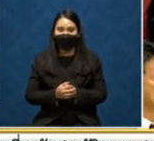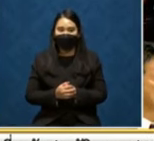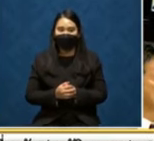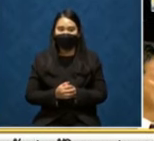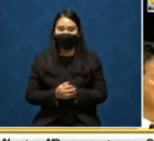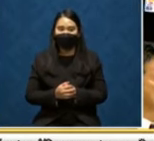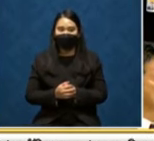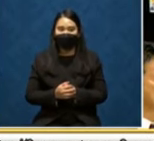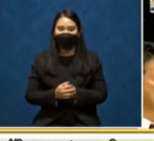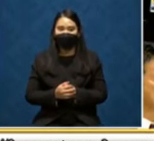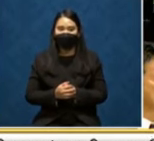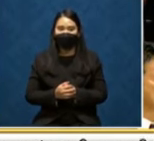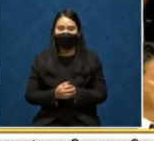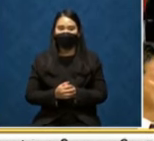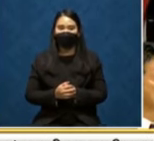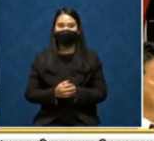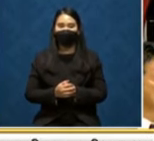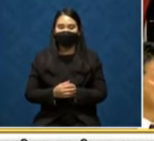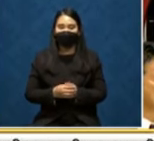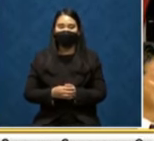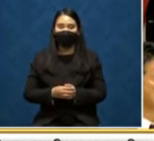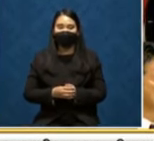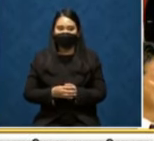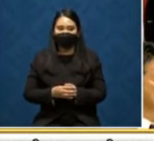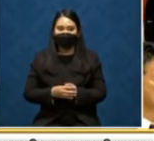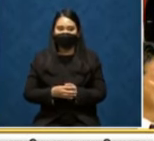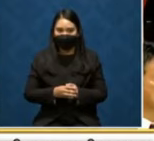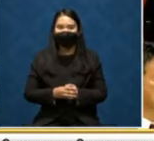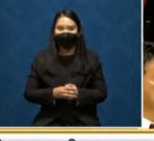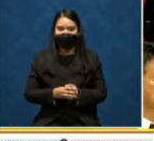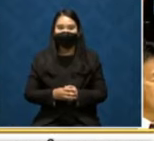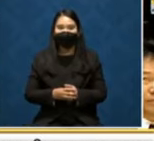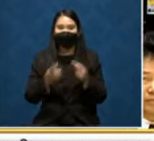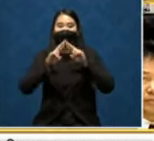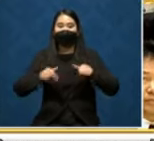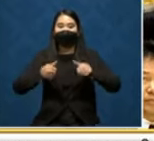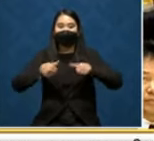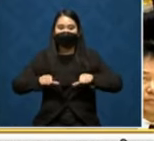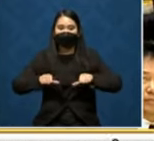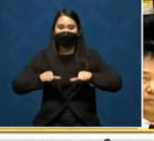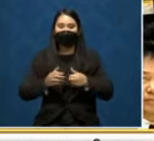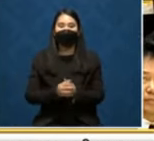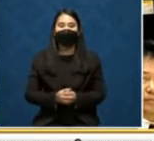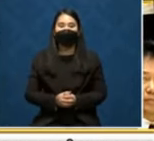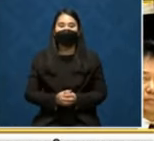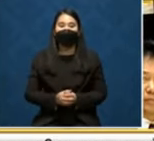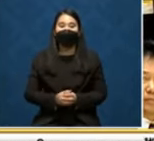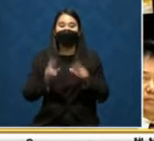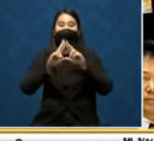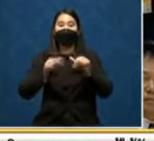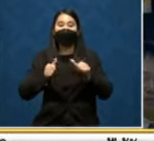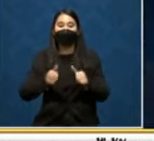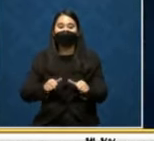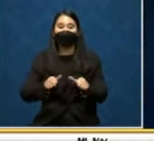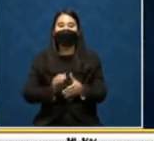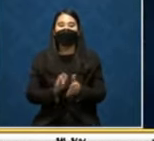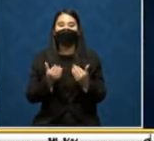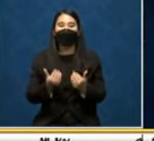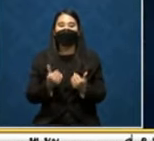ให้เช็คค้ำประกันจากโรงรับจำนำเปิดสไลด์หน้าถัดไปครับหลังจากนั้นเนี่ย